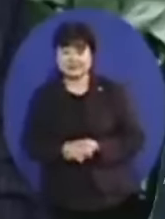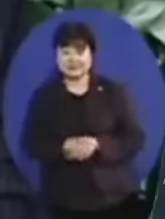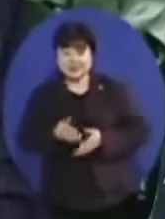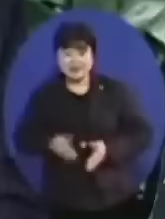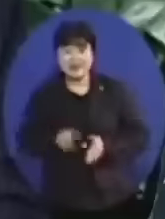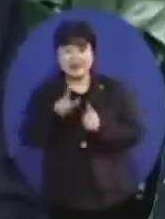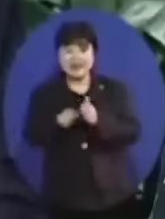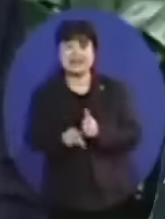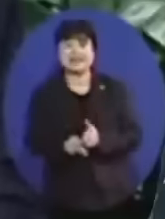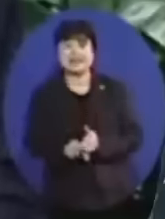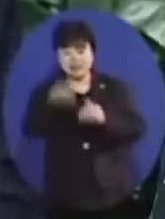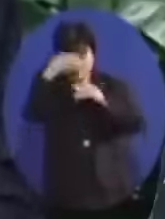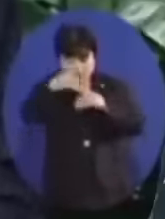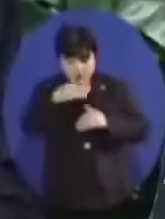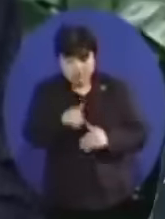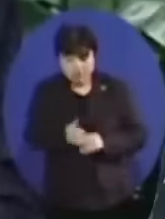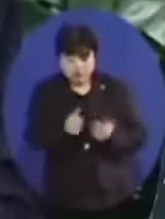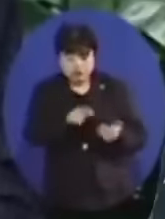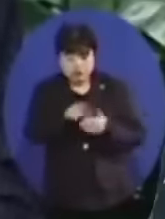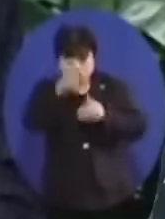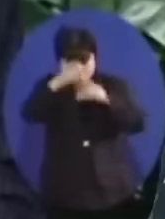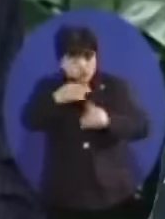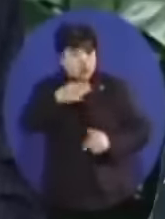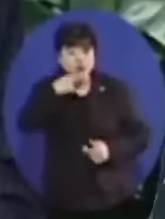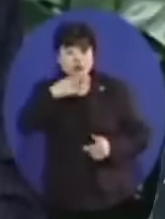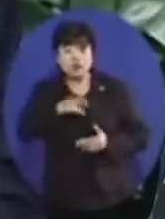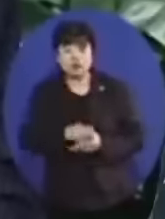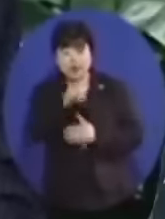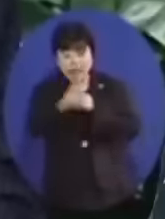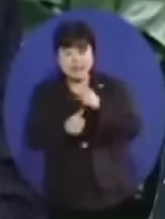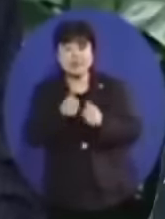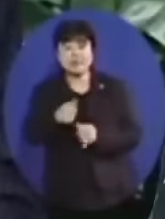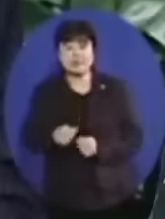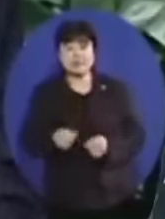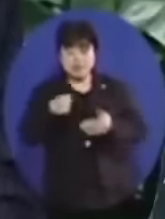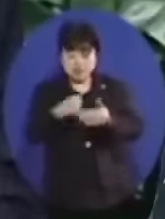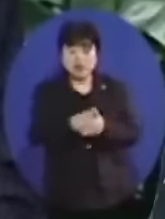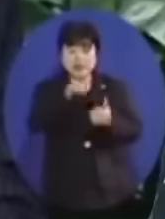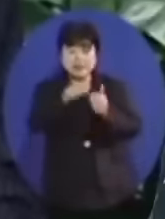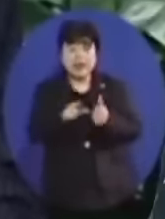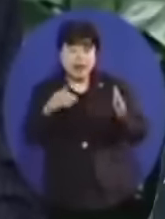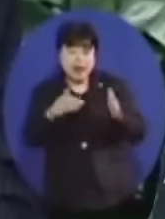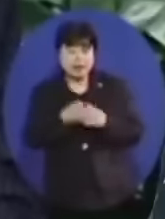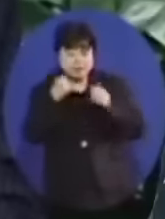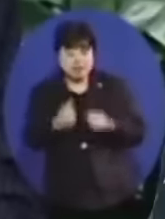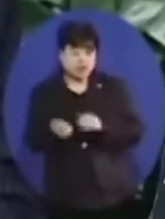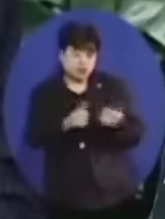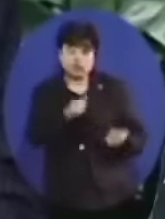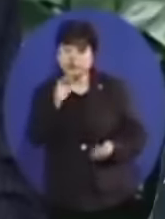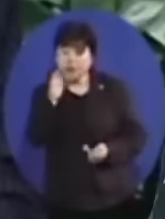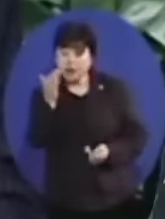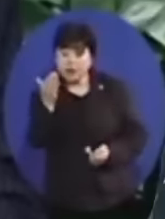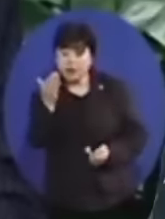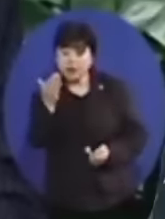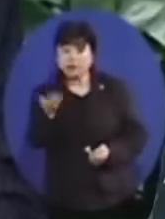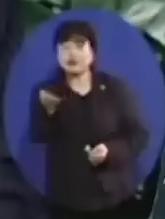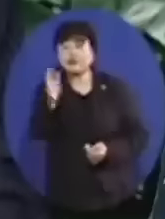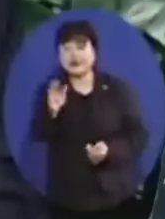태어날 때는 순서가 있어도 갈 때는 순서는 없습니다. 하나님이 정한 때까지만 살다 가면 돼요.